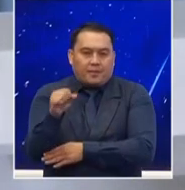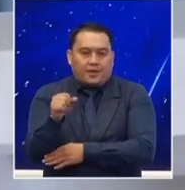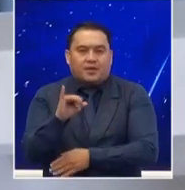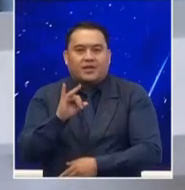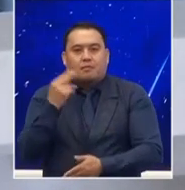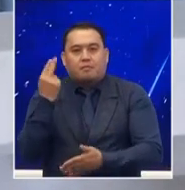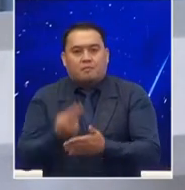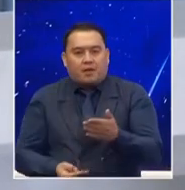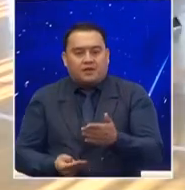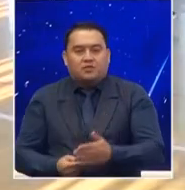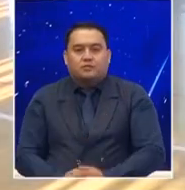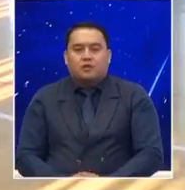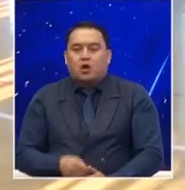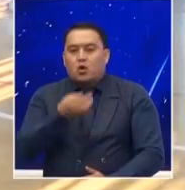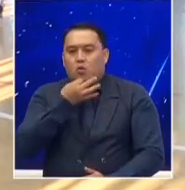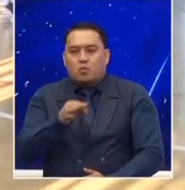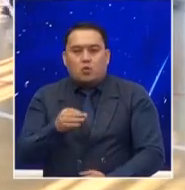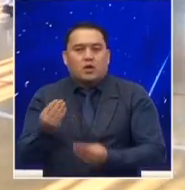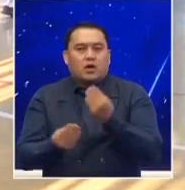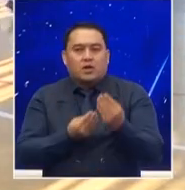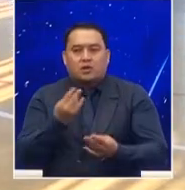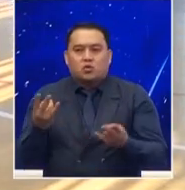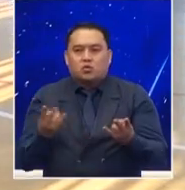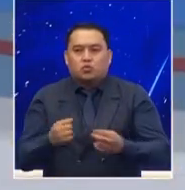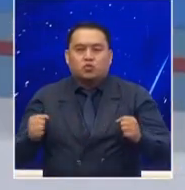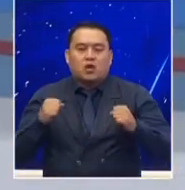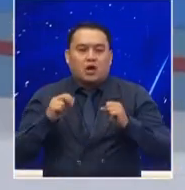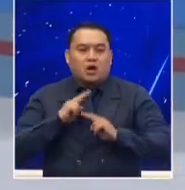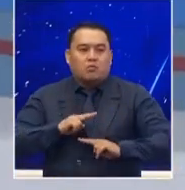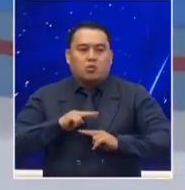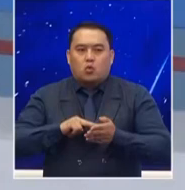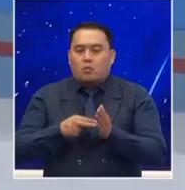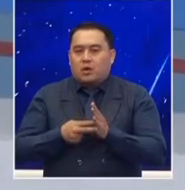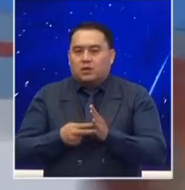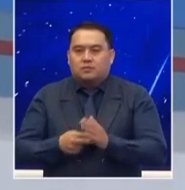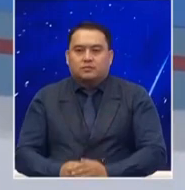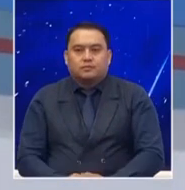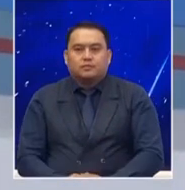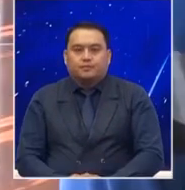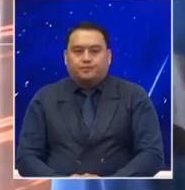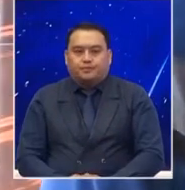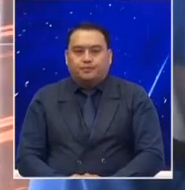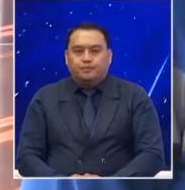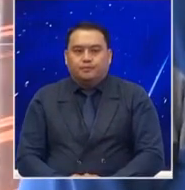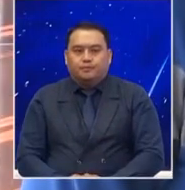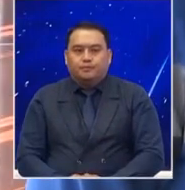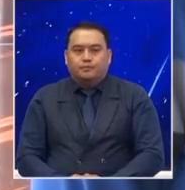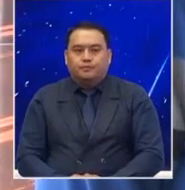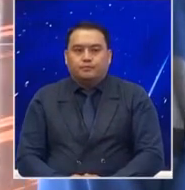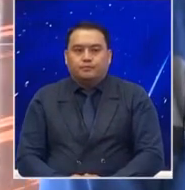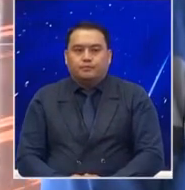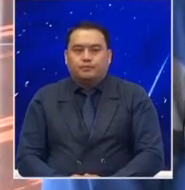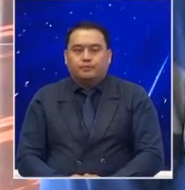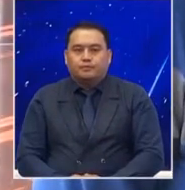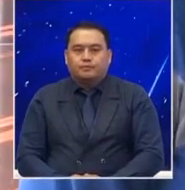без падений не бывает взлетов. В любом случае игрокам есть над чем поработать. Тем более планку для себя они подняли высоко. Парни молодые,